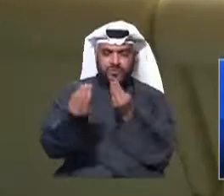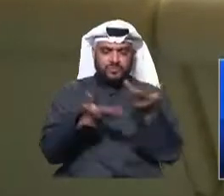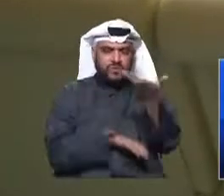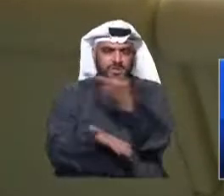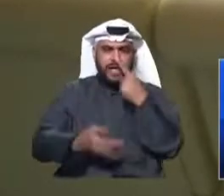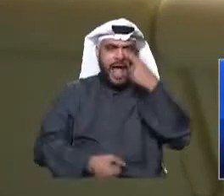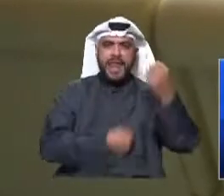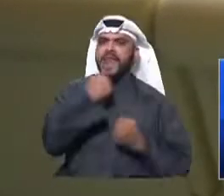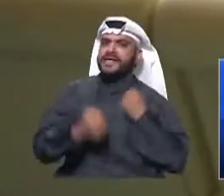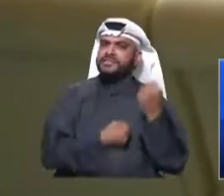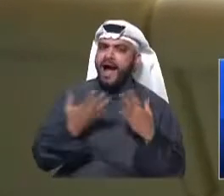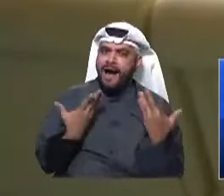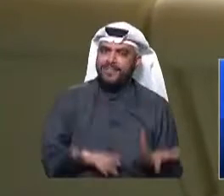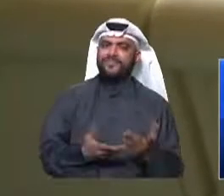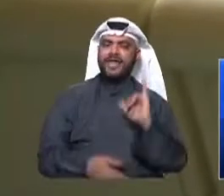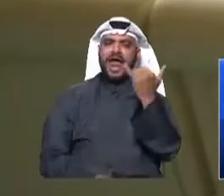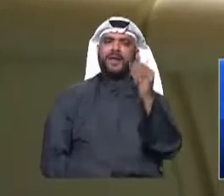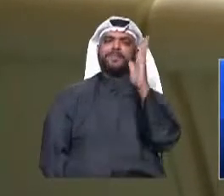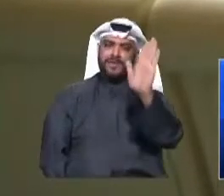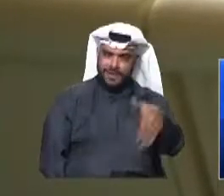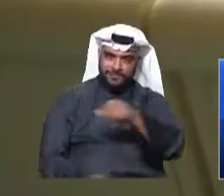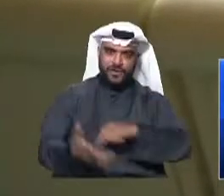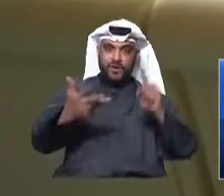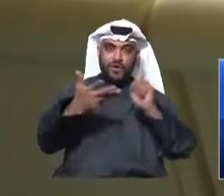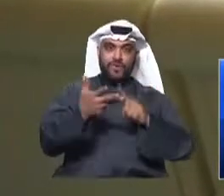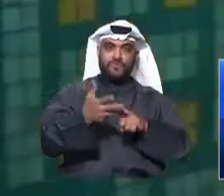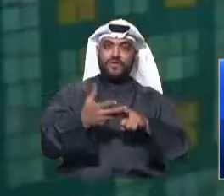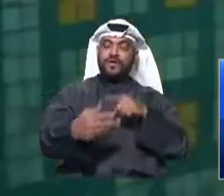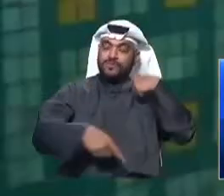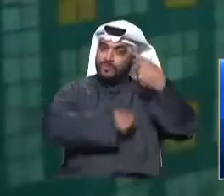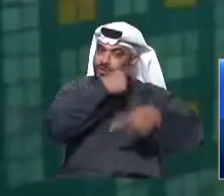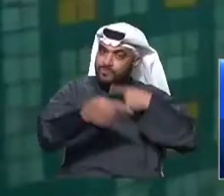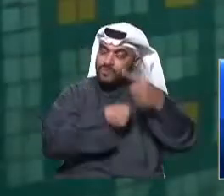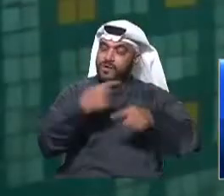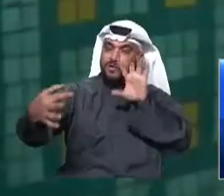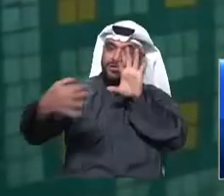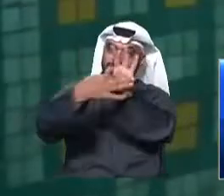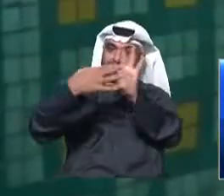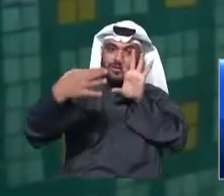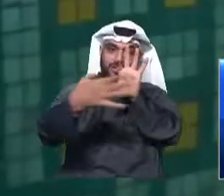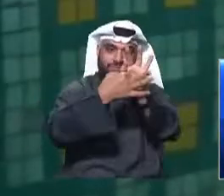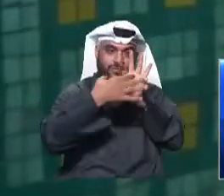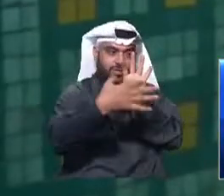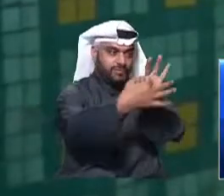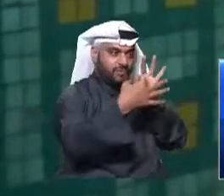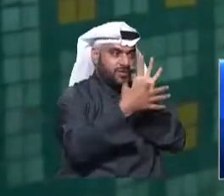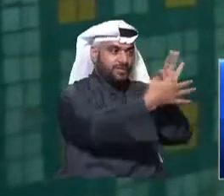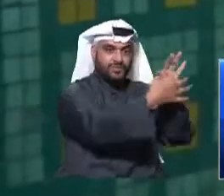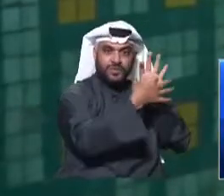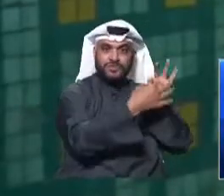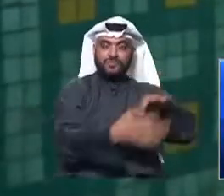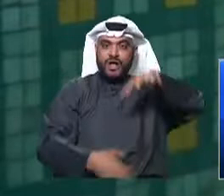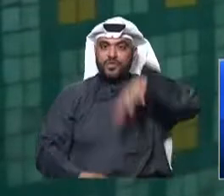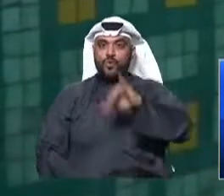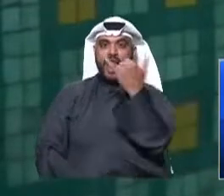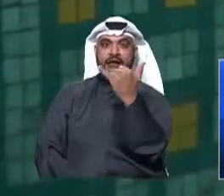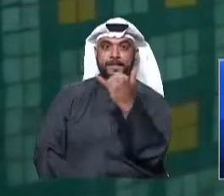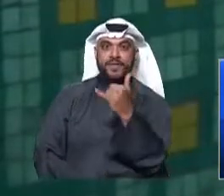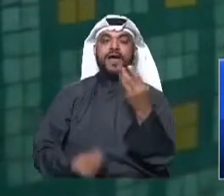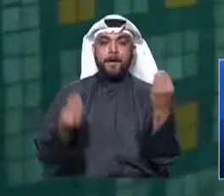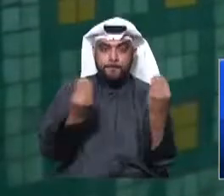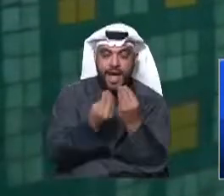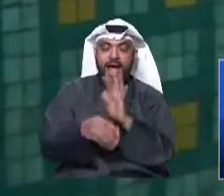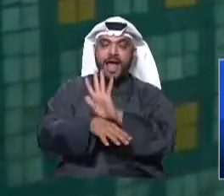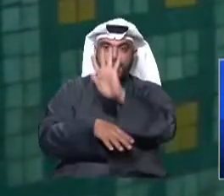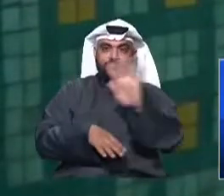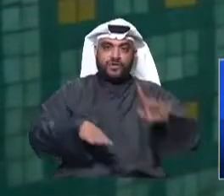العربية، وكذلك هناك تواصل مستمر مع جميع الأقطار العربية ومع البرلمانات